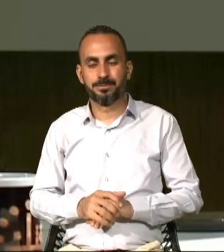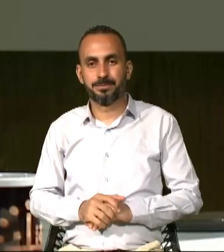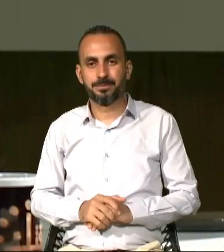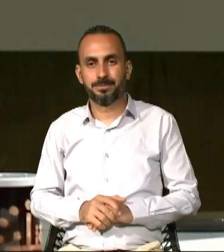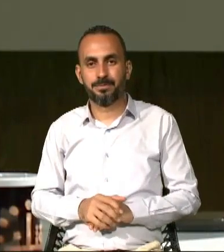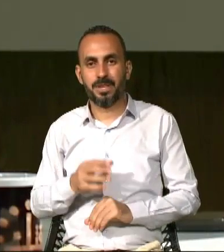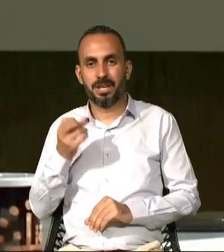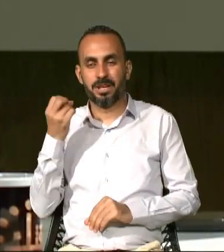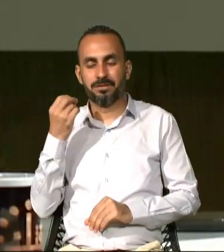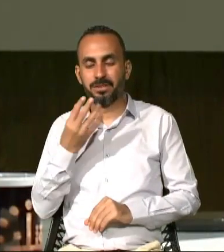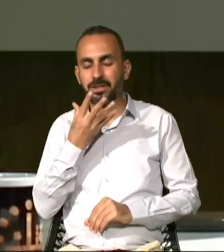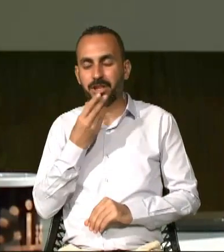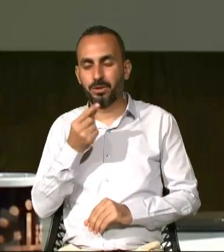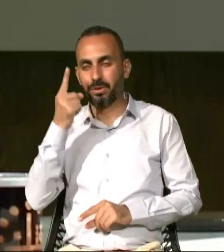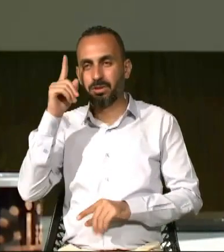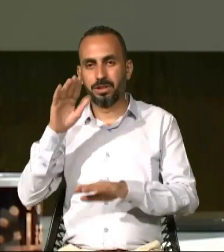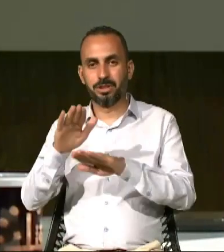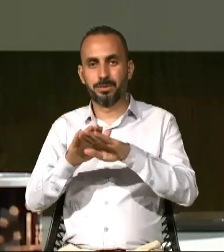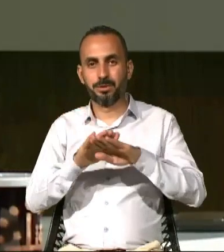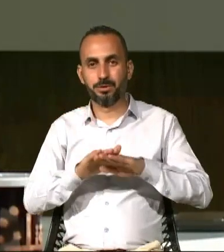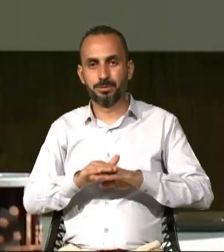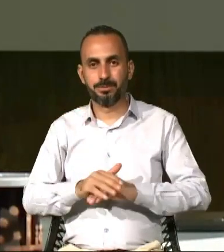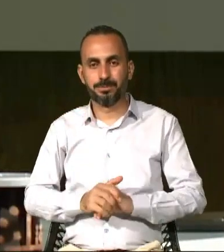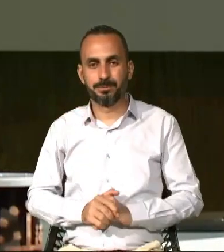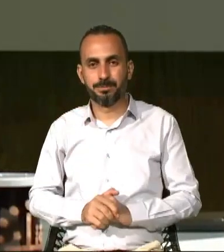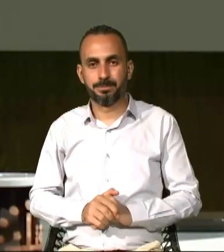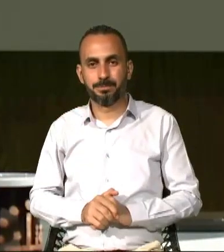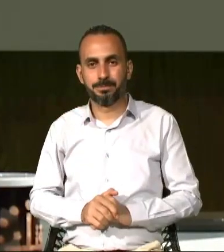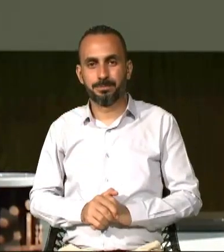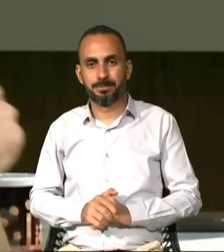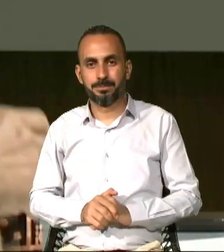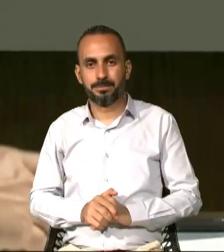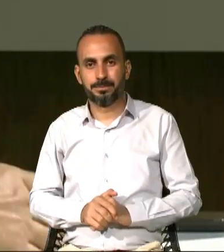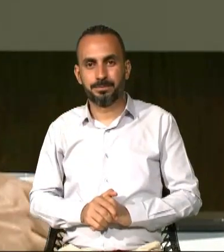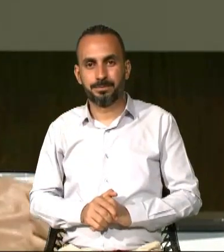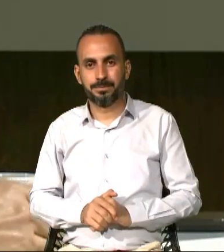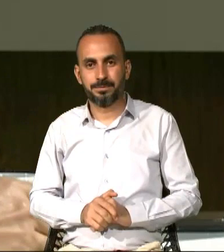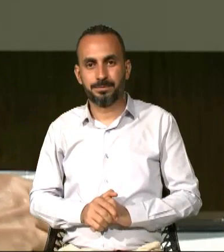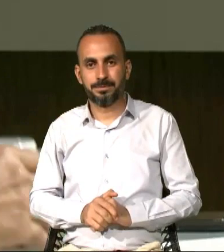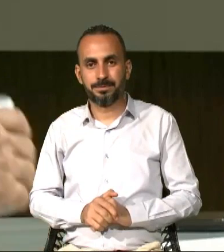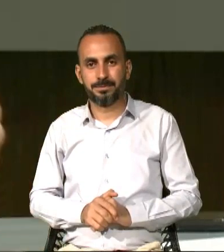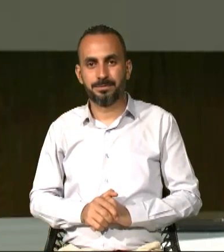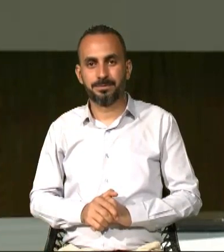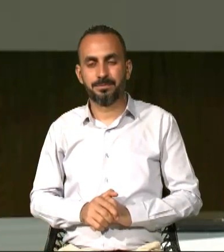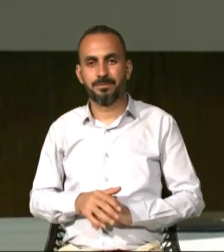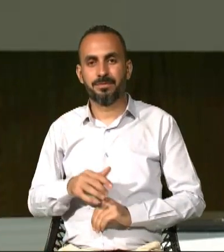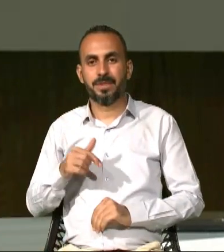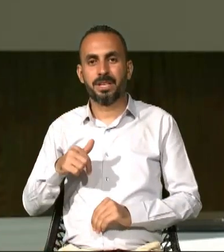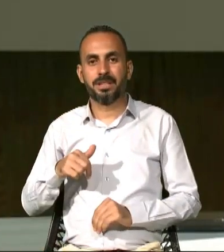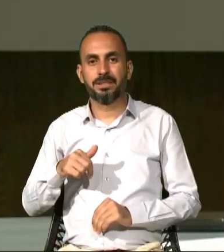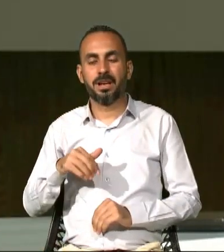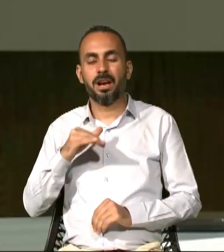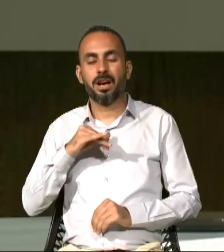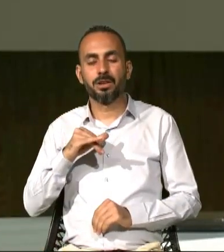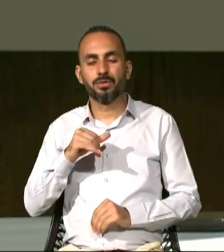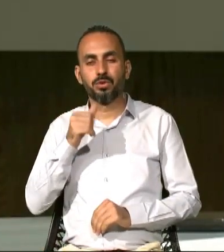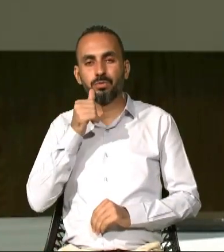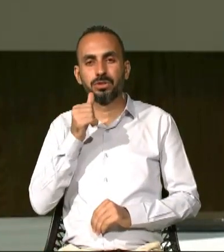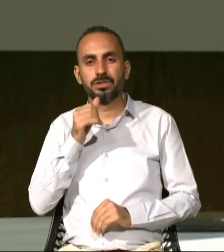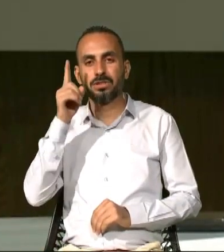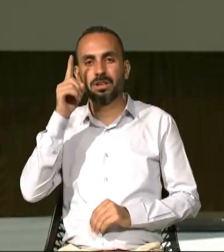بتختارها، الرب يباركك. شكرا. خليل الاحمر داخل تدرين مجيء الرب في اي لحظه.